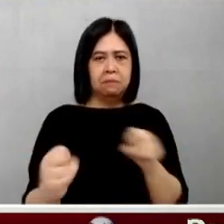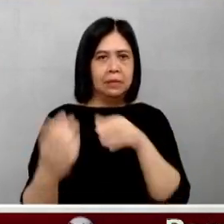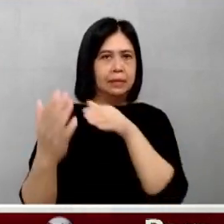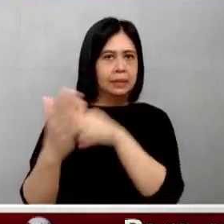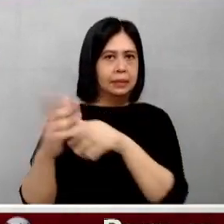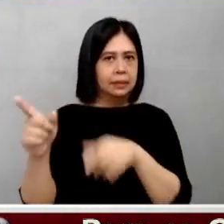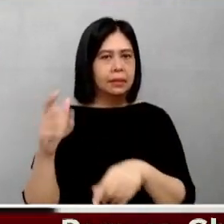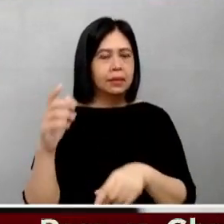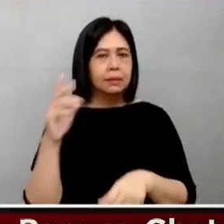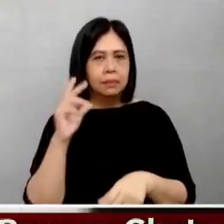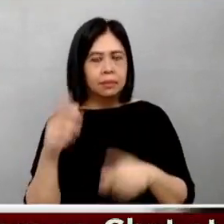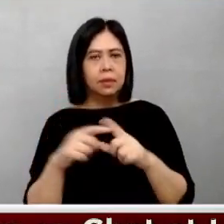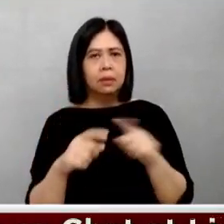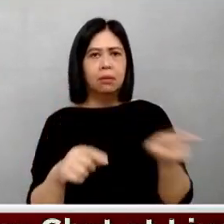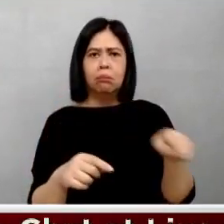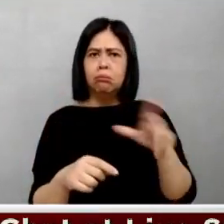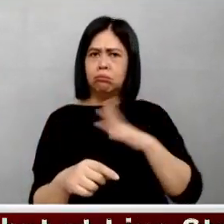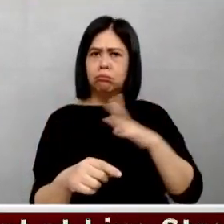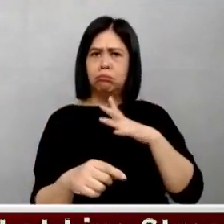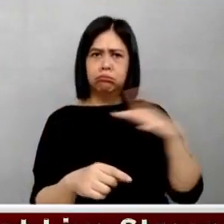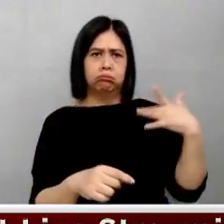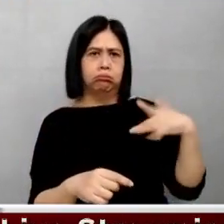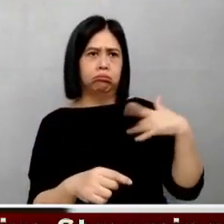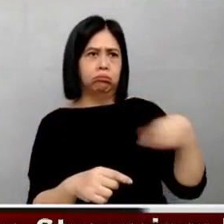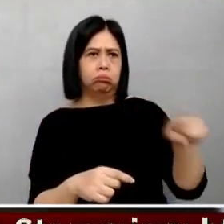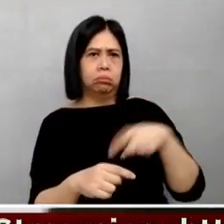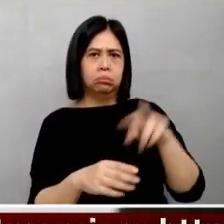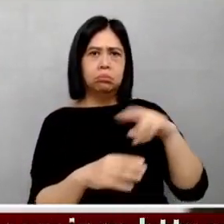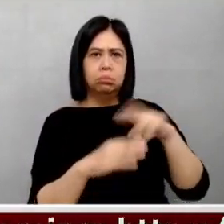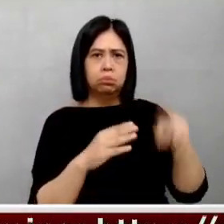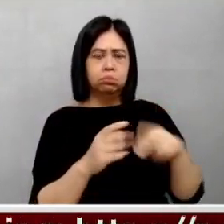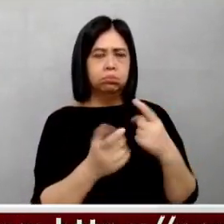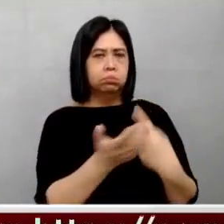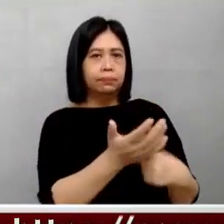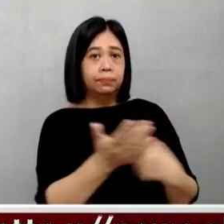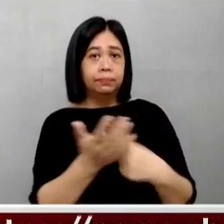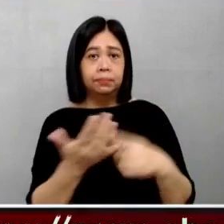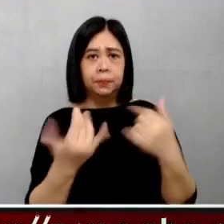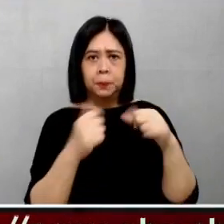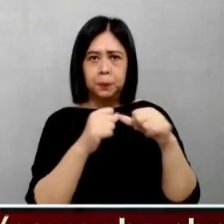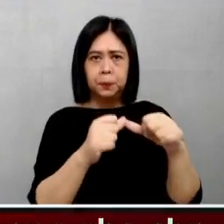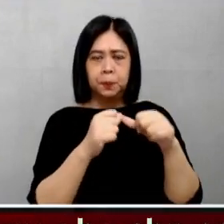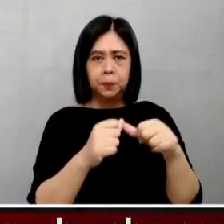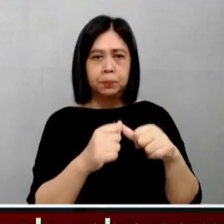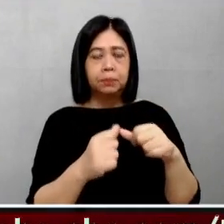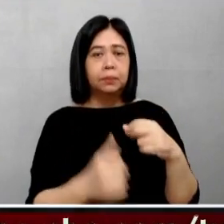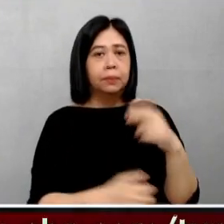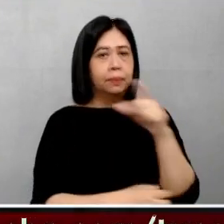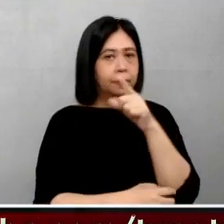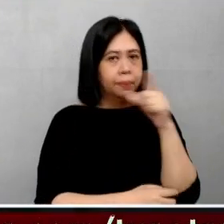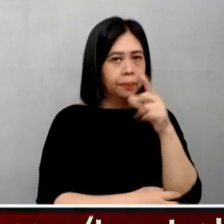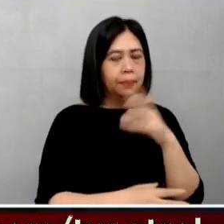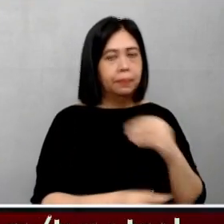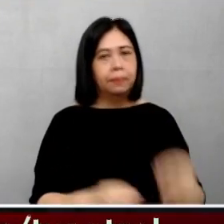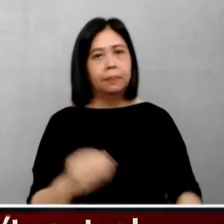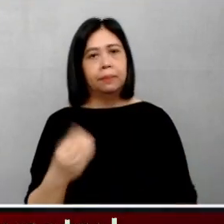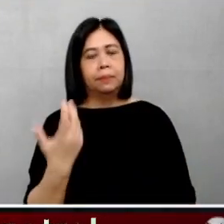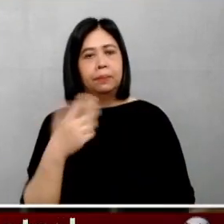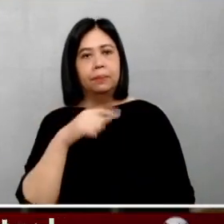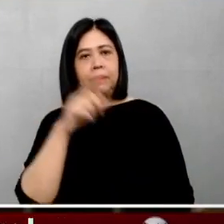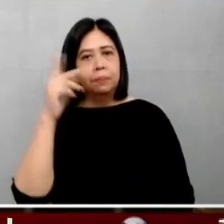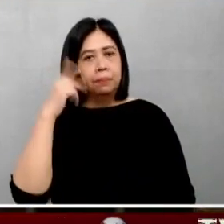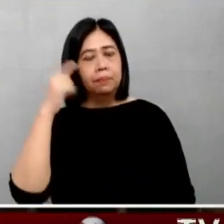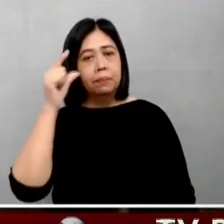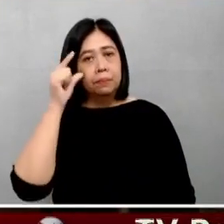naman nadidiskaril ang kanilang diskarte sa resulta ng usapan ni Robredo at Lacson. Sinabi ni isang bayan convener attorney Howard